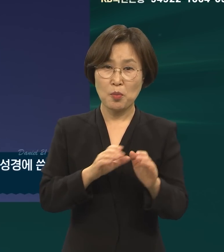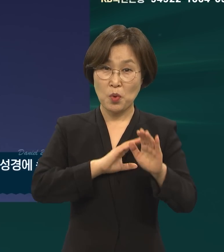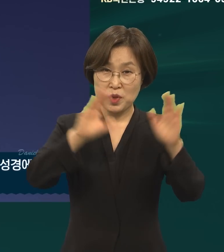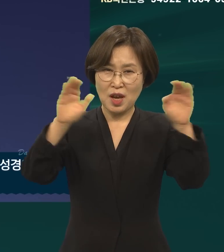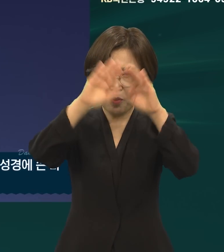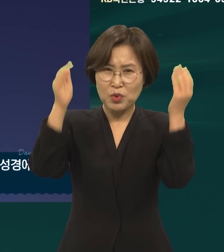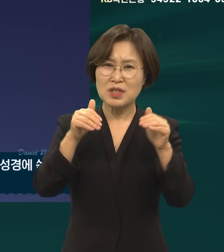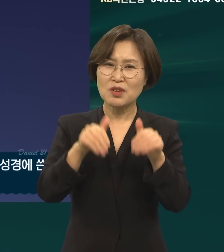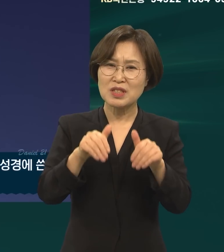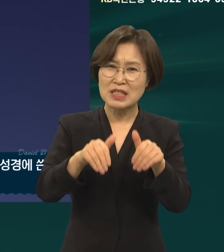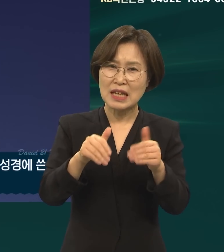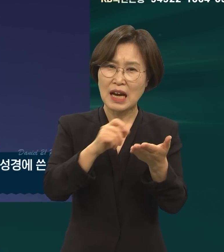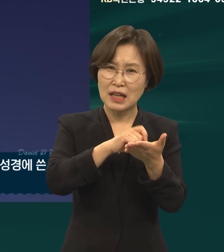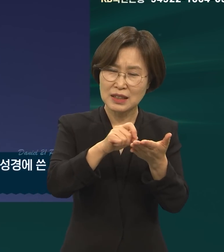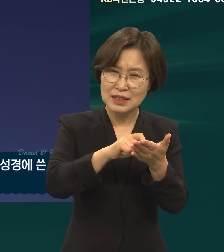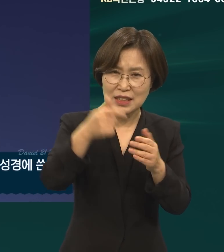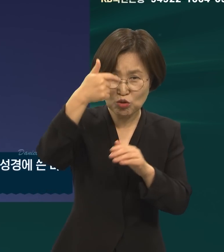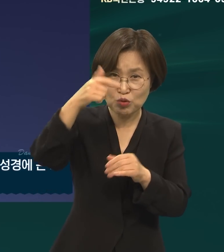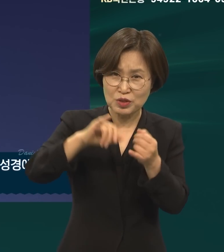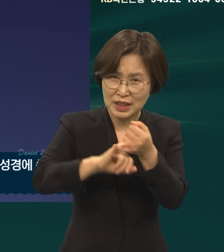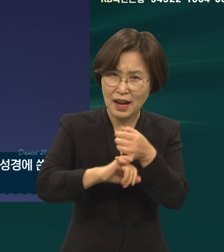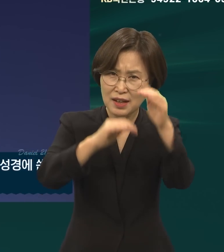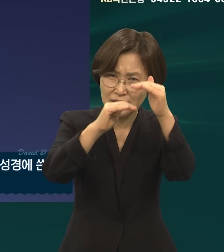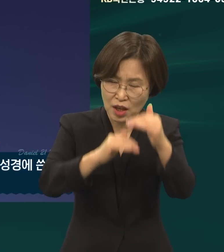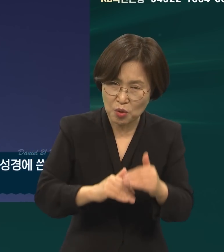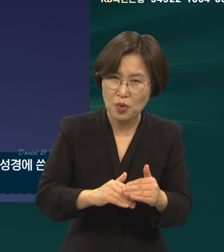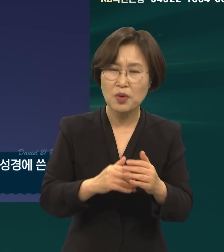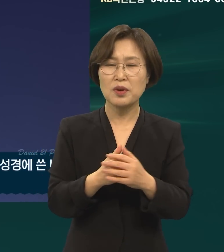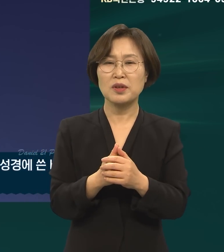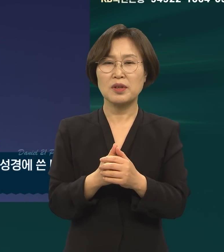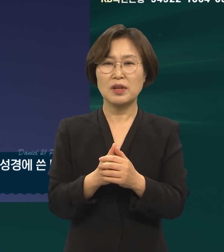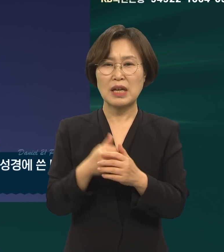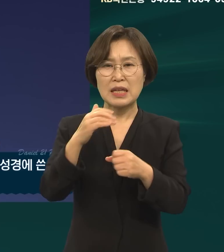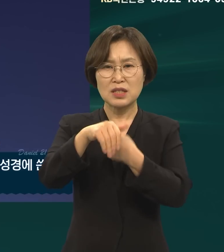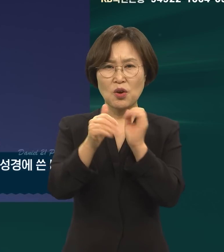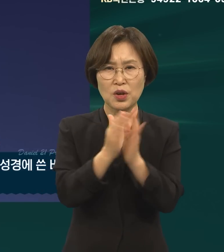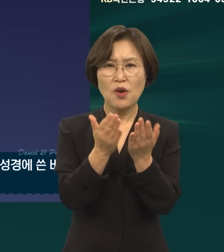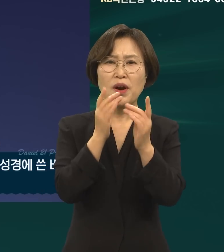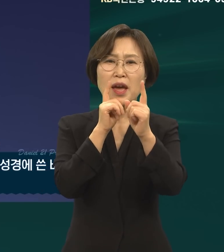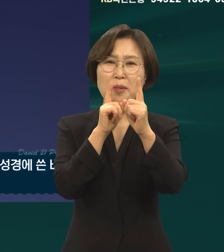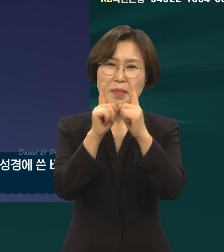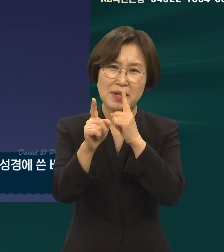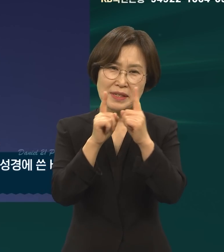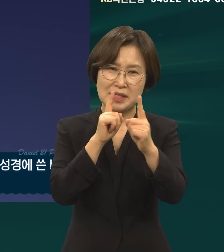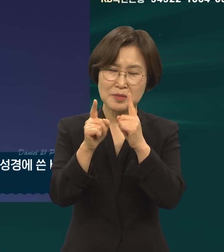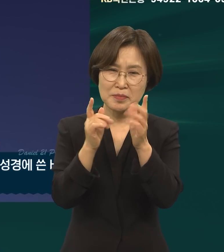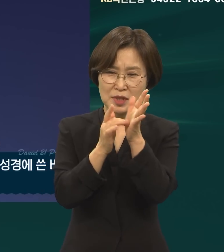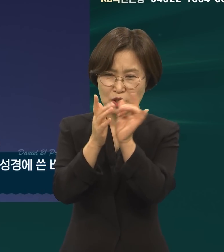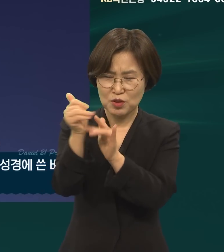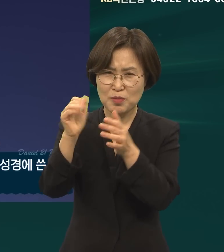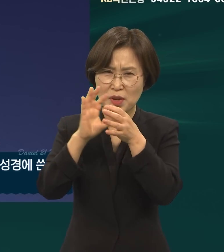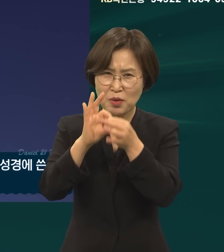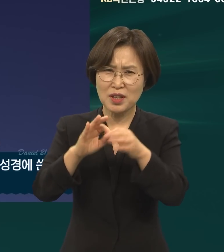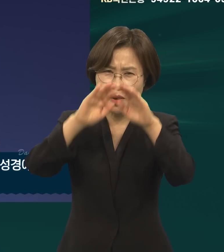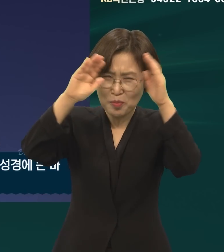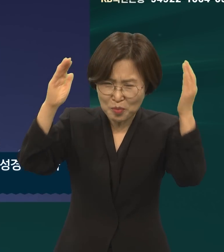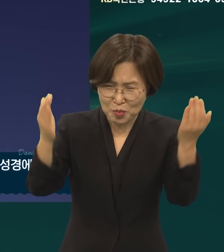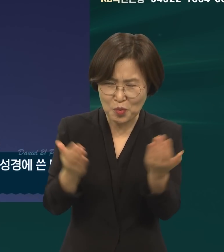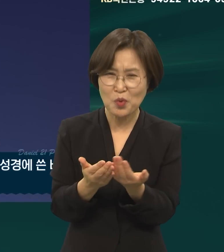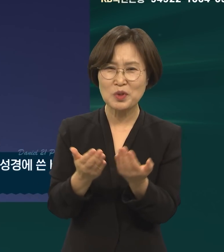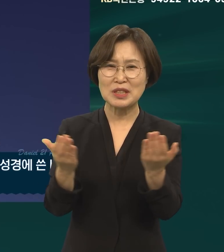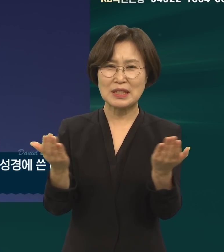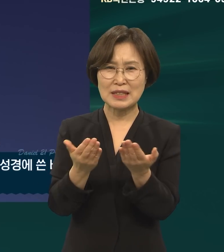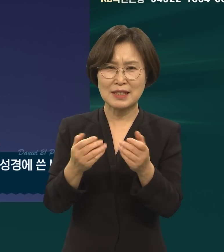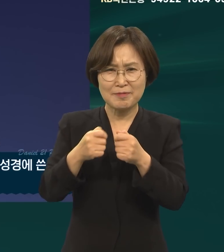모세와 모든 선지자의 글로 시작하여 모든 성경에 쓴 바, 여러분 성경의 말씀, 예수님에 관한 모든 것을 자세히 설명해